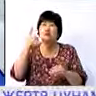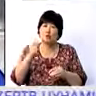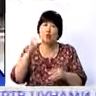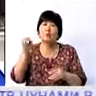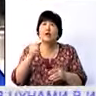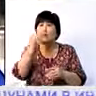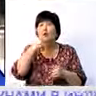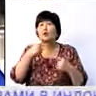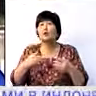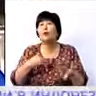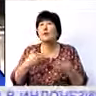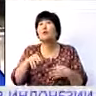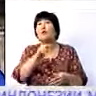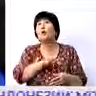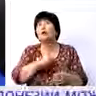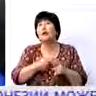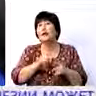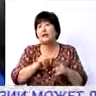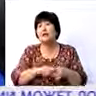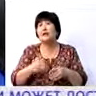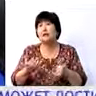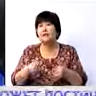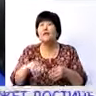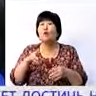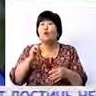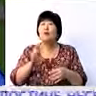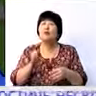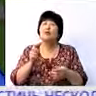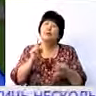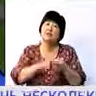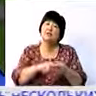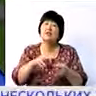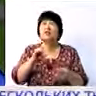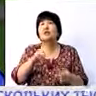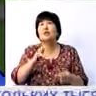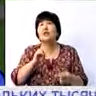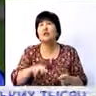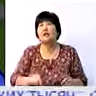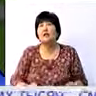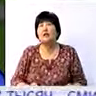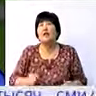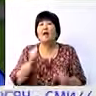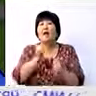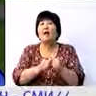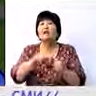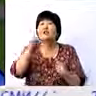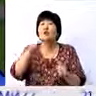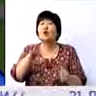все благодаря другому подходу к работе. Внедрили биллинг, мобильные приложения и терминалы. С каждым потребителем мы заключаем договор